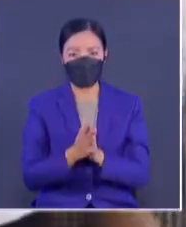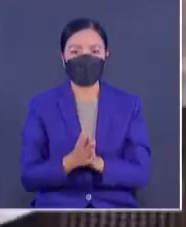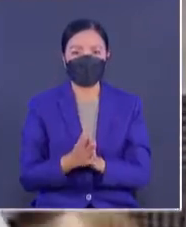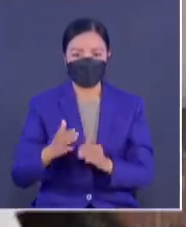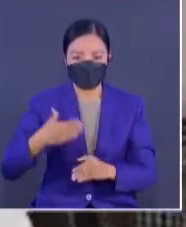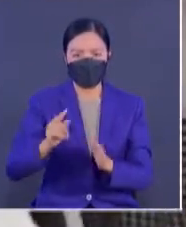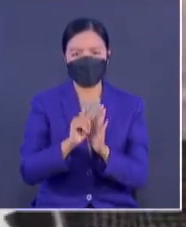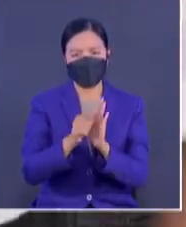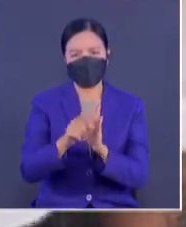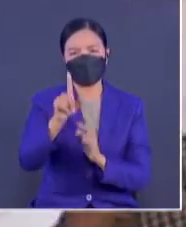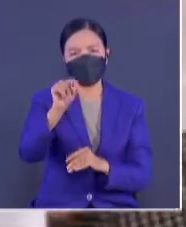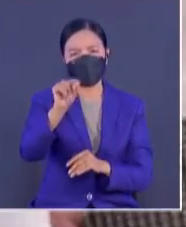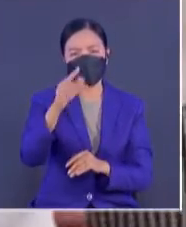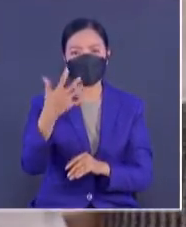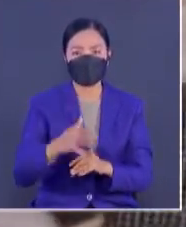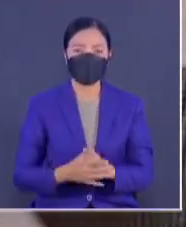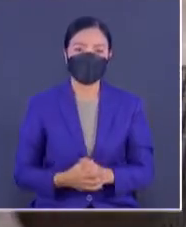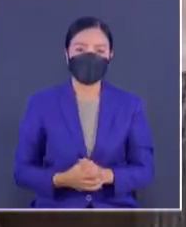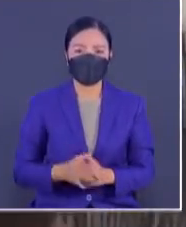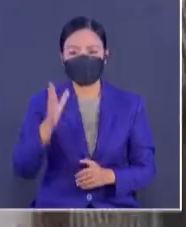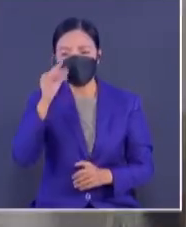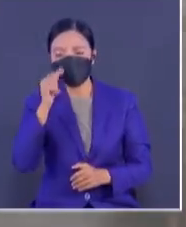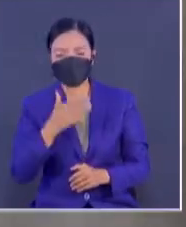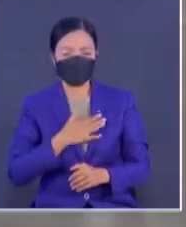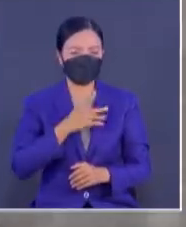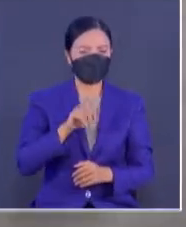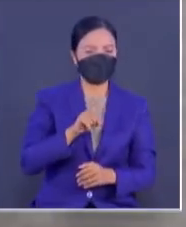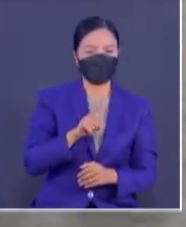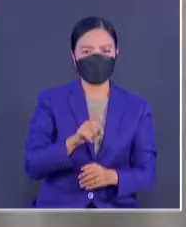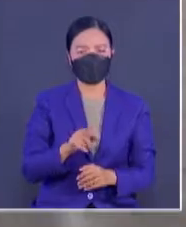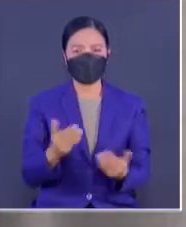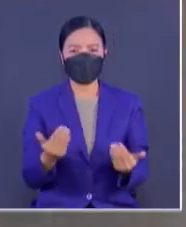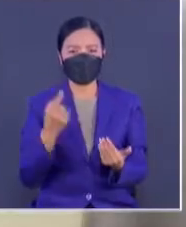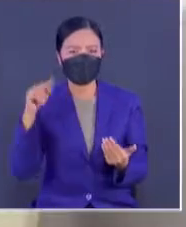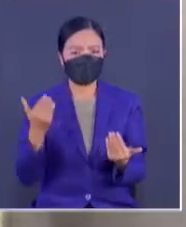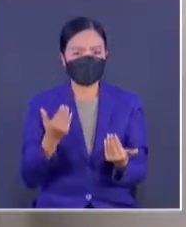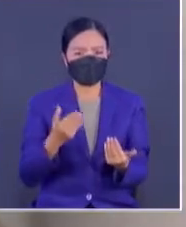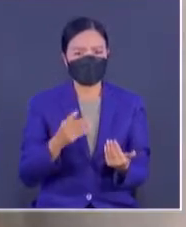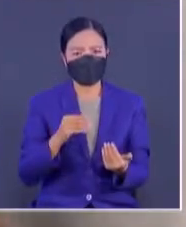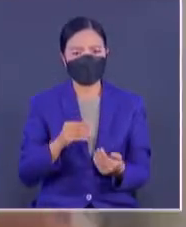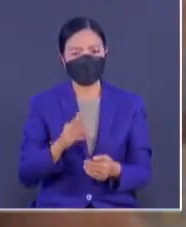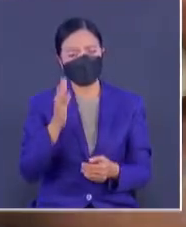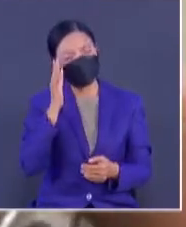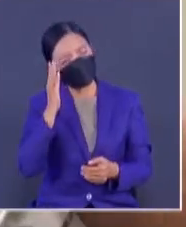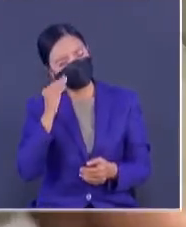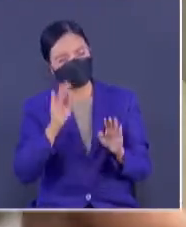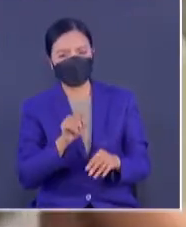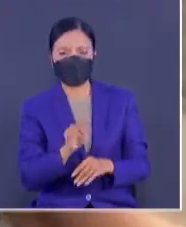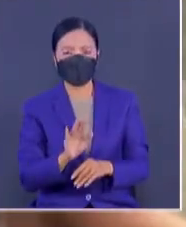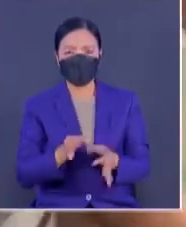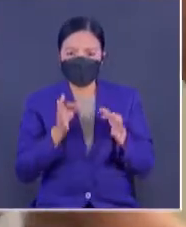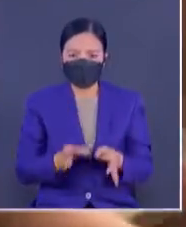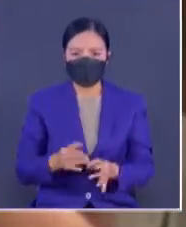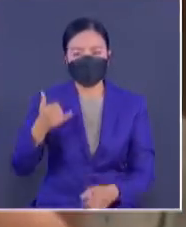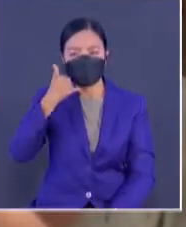เลยไปกว่า20นาทีครับ20นาทีผู้ปกครองเริ่มเอะใจเพราะว่าปกติลูกสาวเนี่ยก็ไม่ได้นอนขี้เกียจขี้เซาแบบนี้นะครับตัดสิน